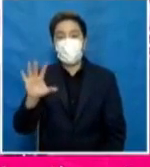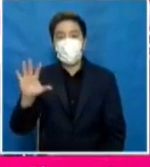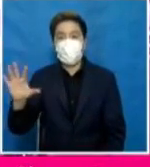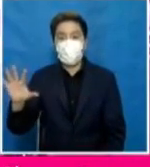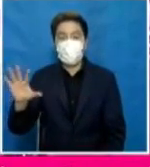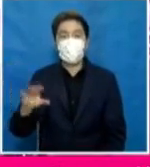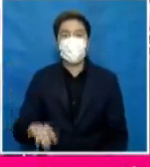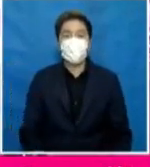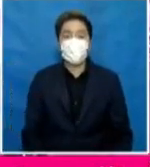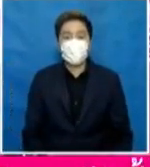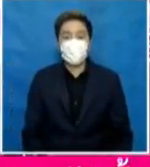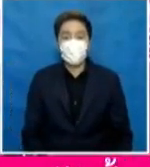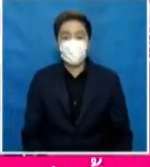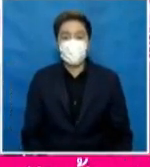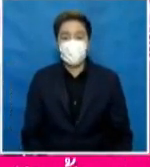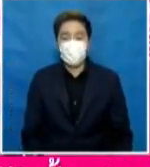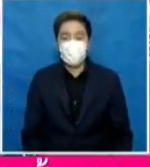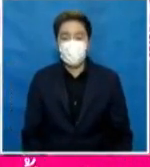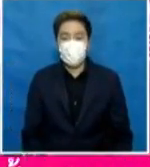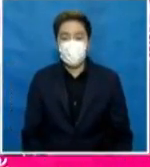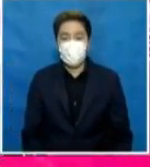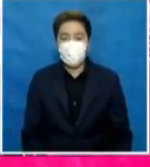5